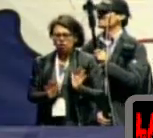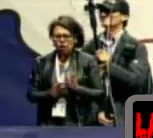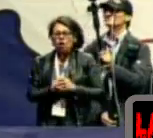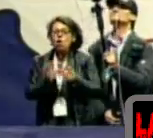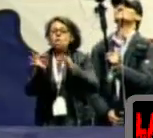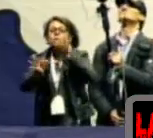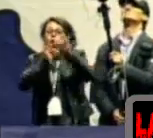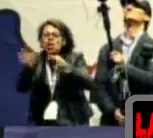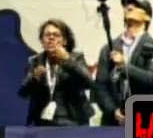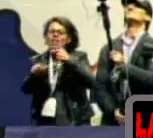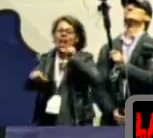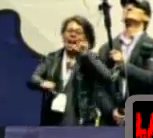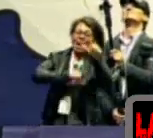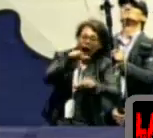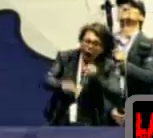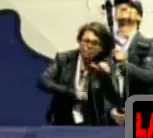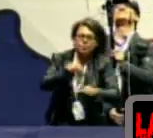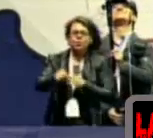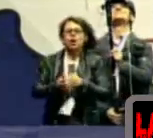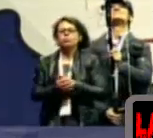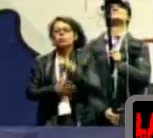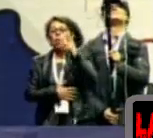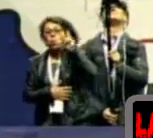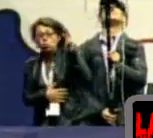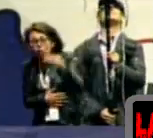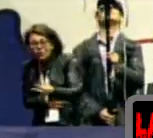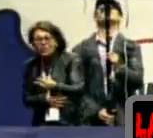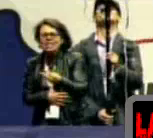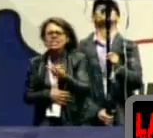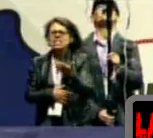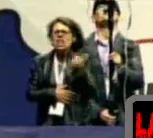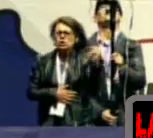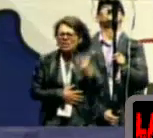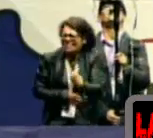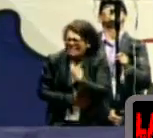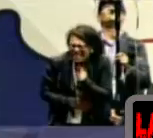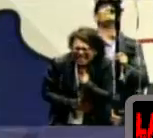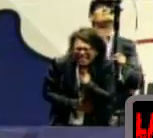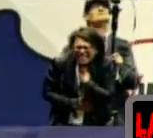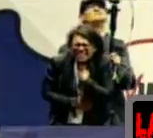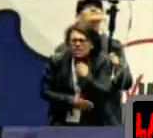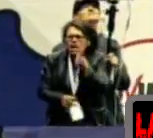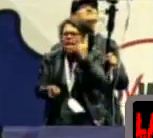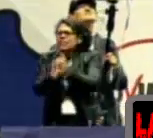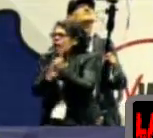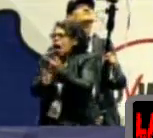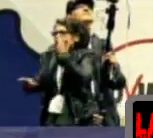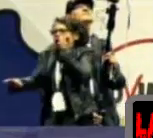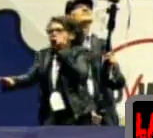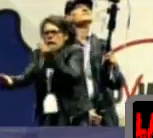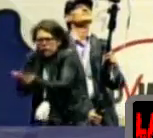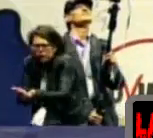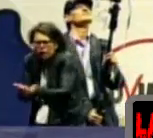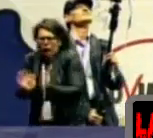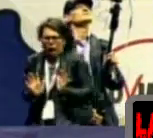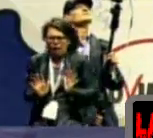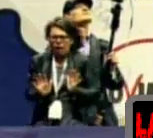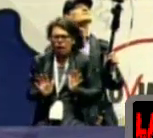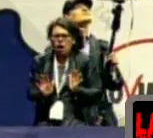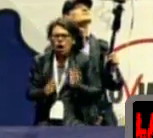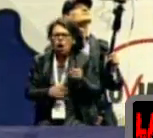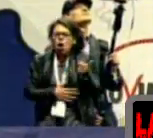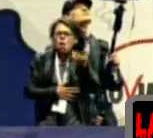sta cambiando la prospettiva sono costretti costretti ad adeguarsi vorrebbero omologarci